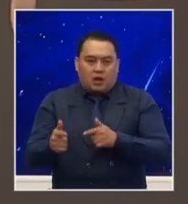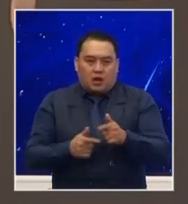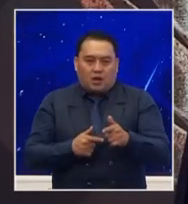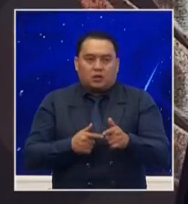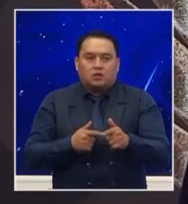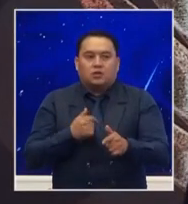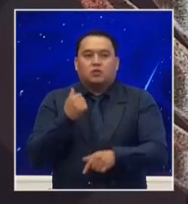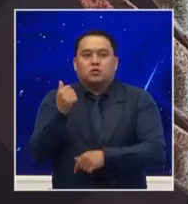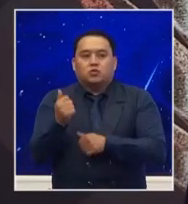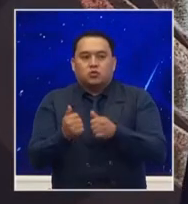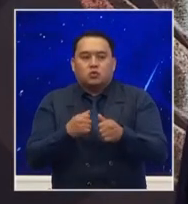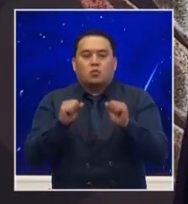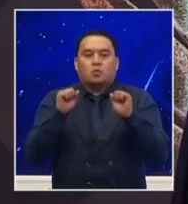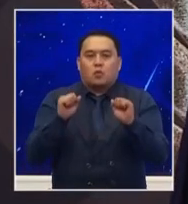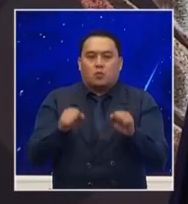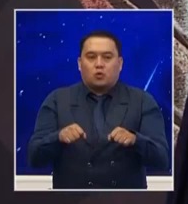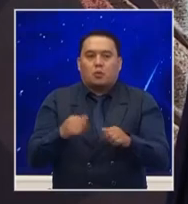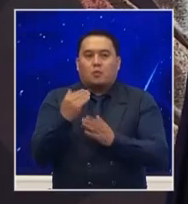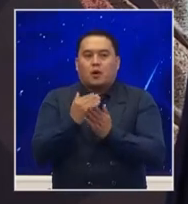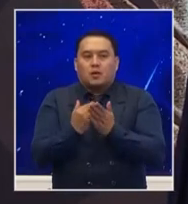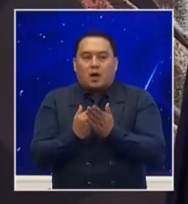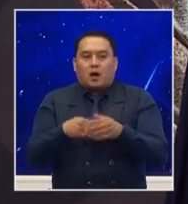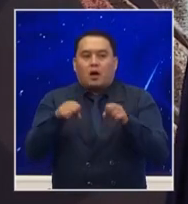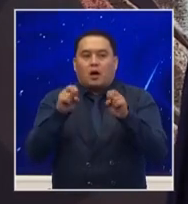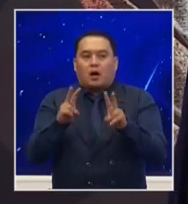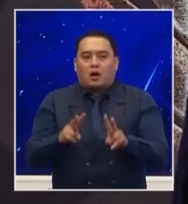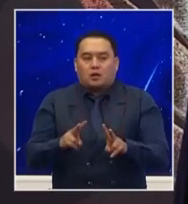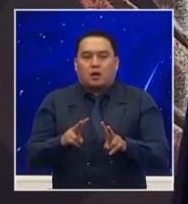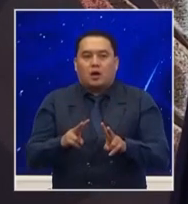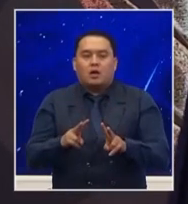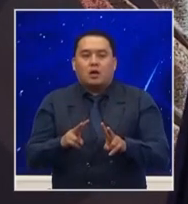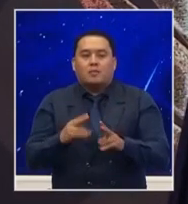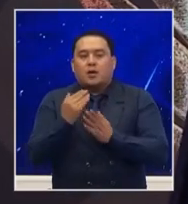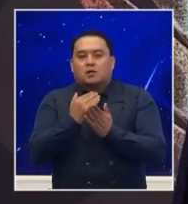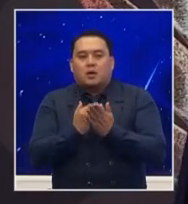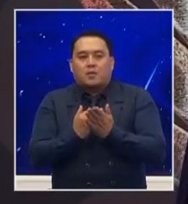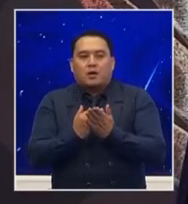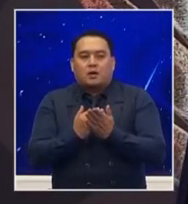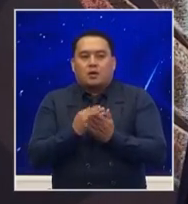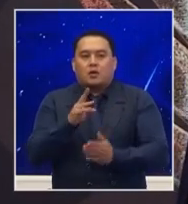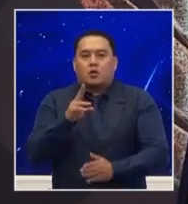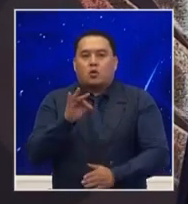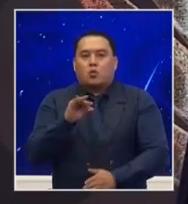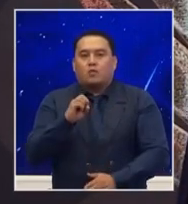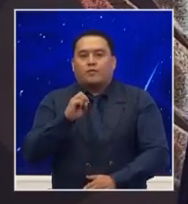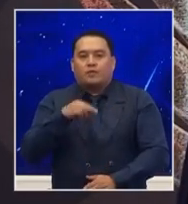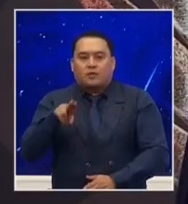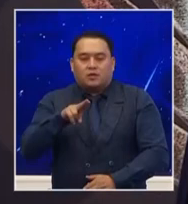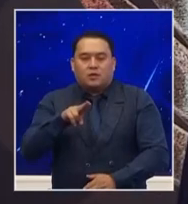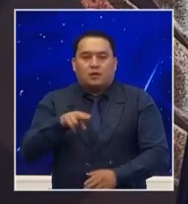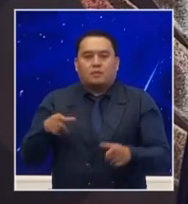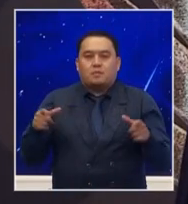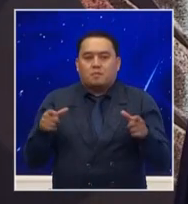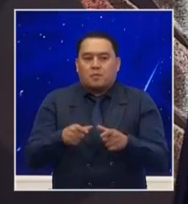жүлде алуға мүмкіндік берген бағдарламам арнайы репортаж деп аталады. Ол жерде біз COVID туралы жалпы қазіргі